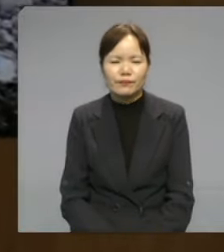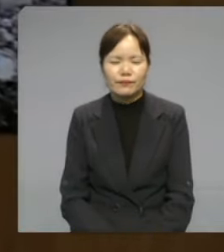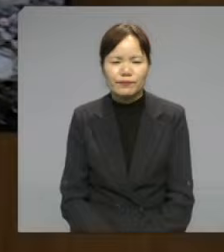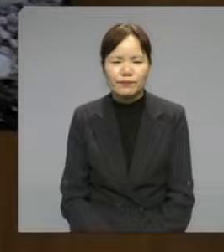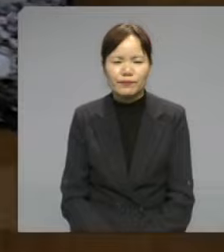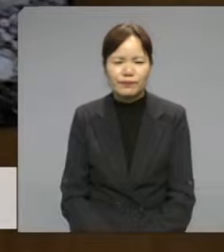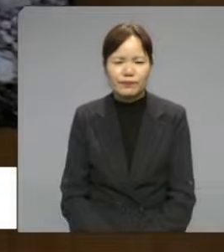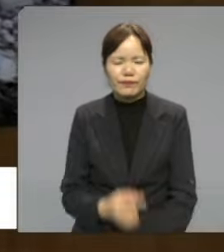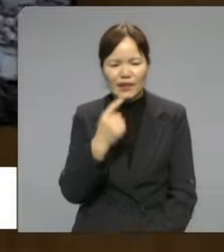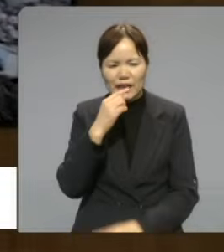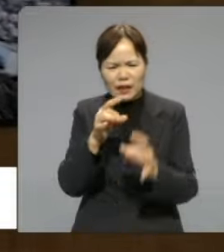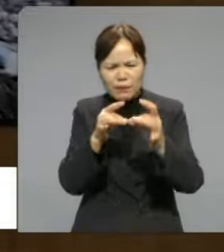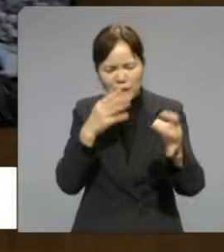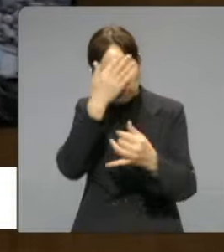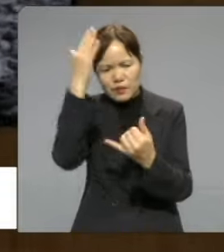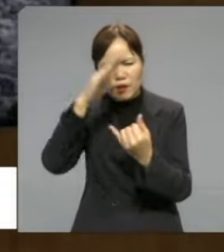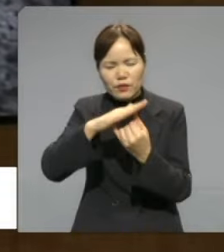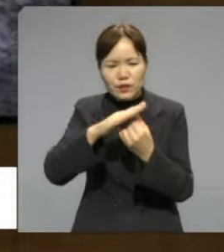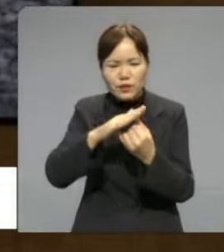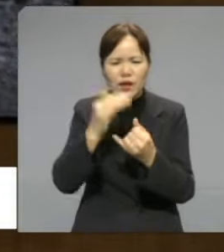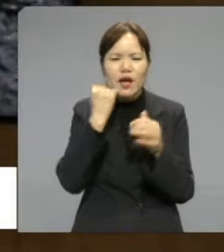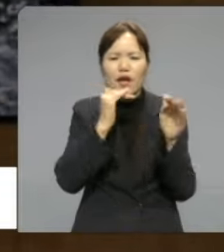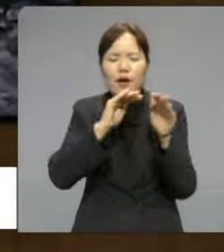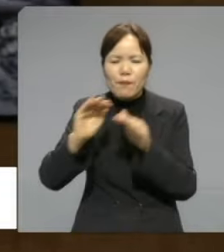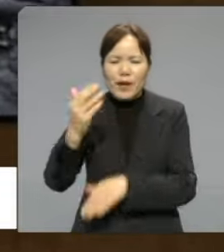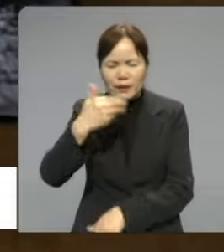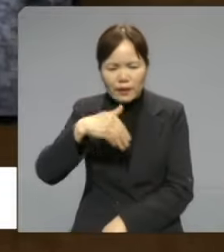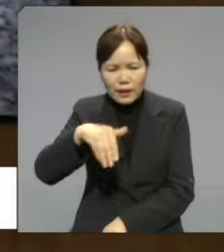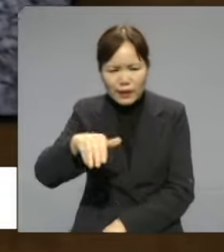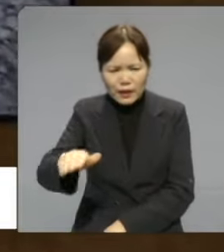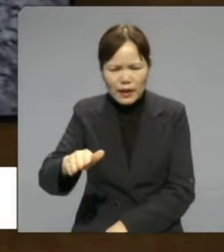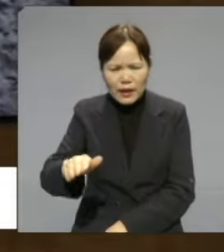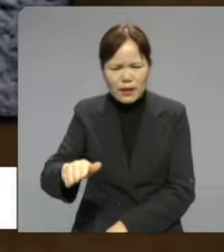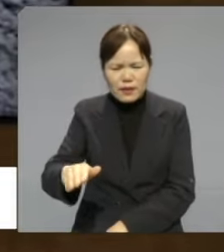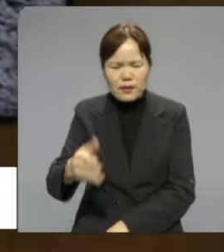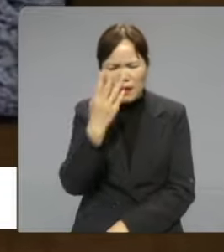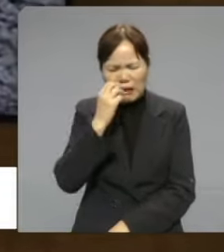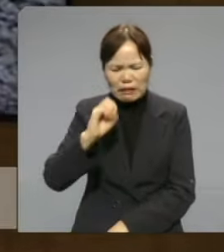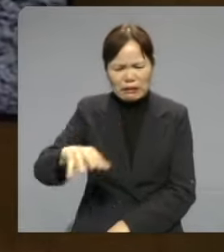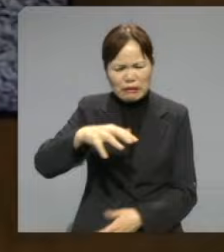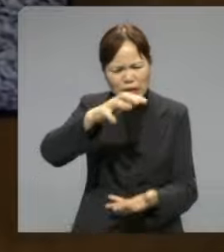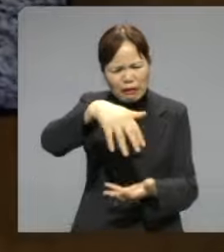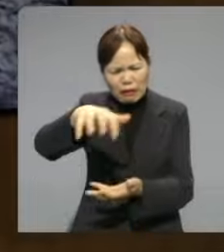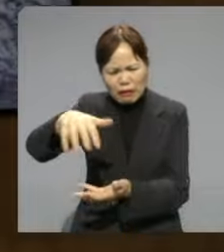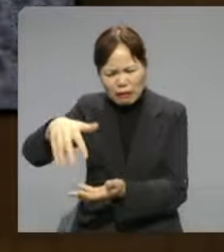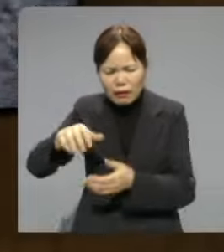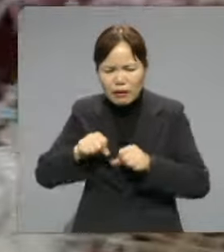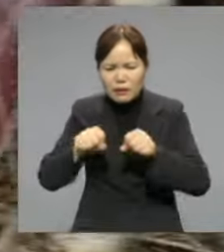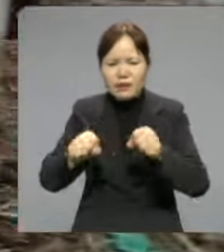백령도 청소년들이 백령도 바다를 지키기 위해 환경 지킴이로 나섰습니다.